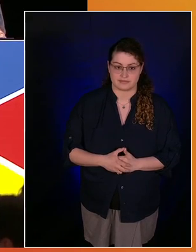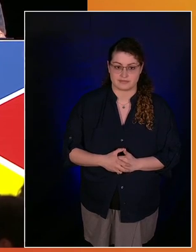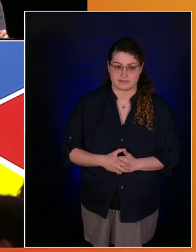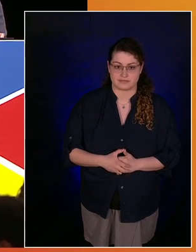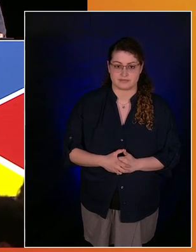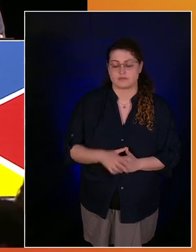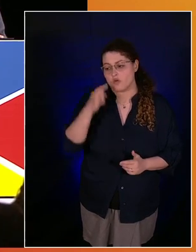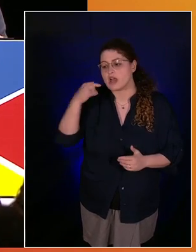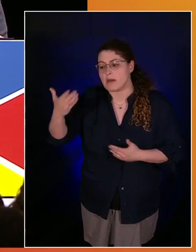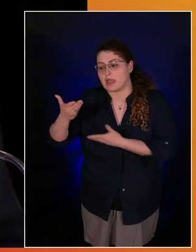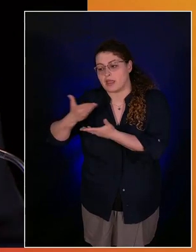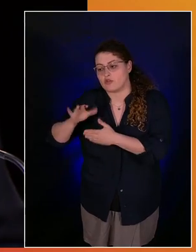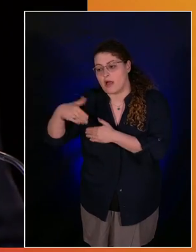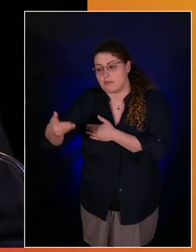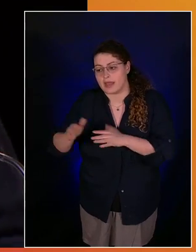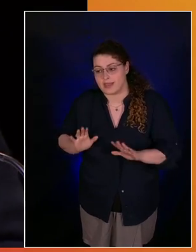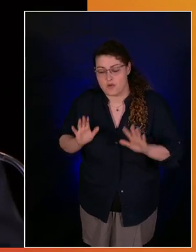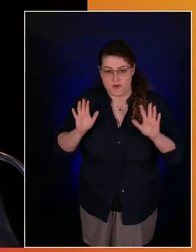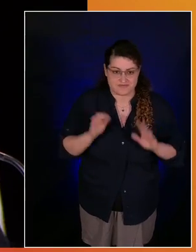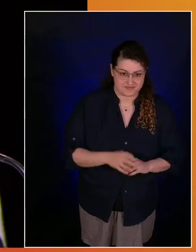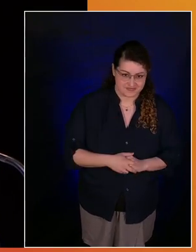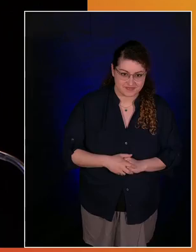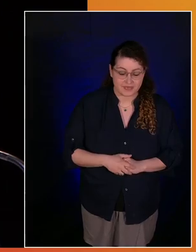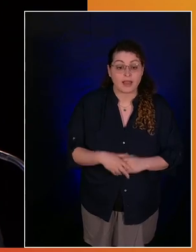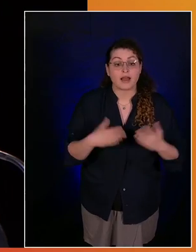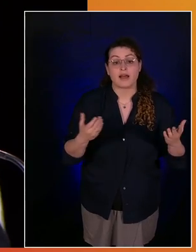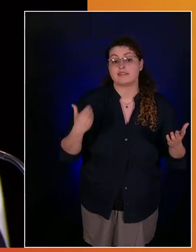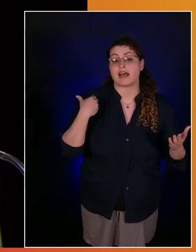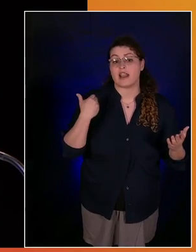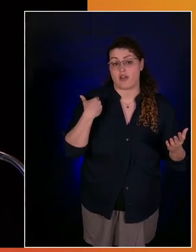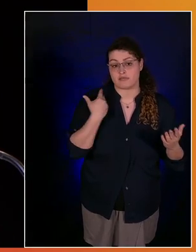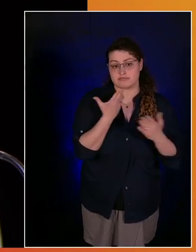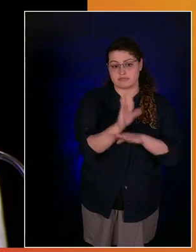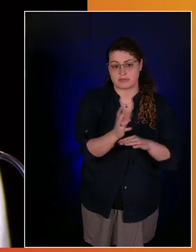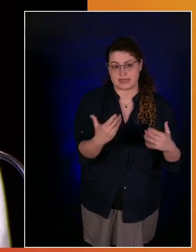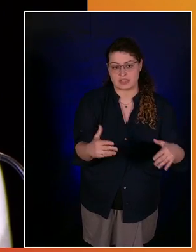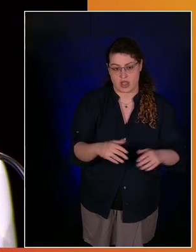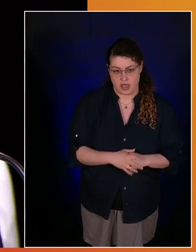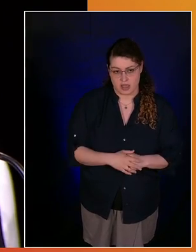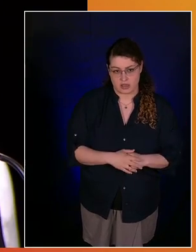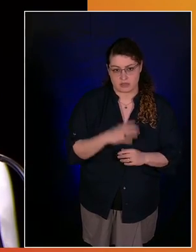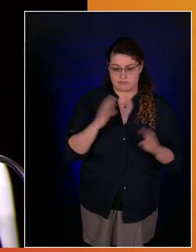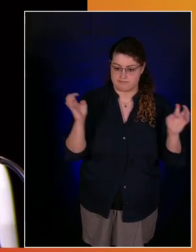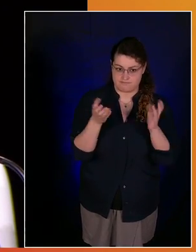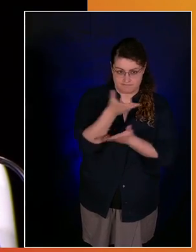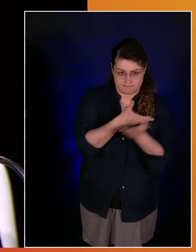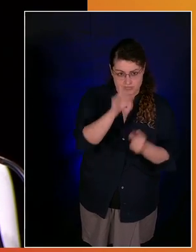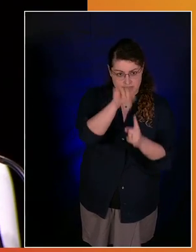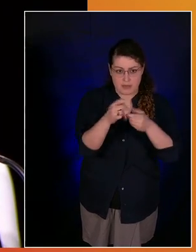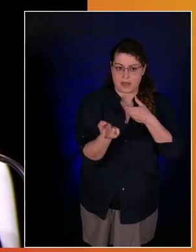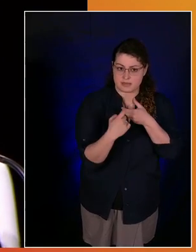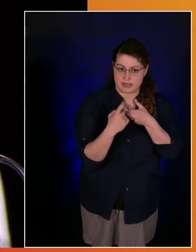on verra on en rediscutera donc je le disais tout à l'heure maintenant on va avoir une une table ronde sur la question de la des